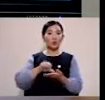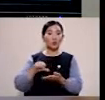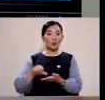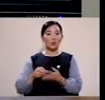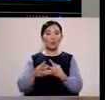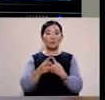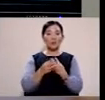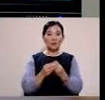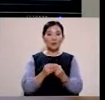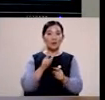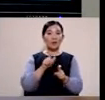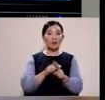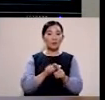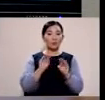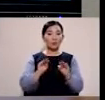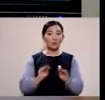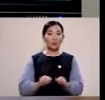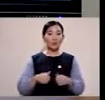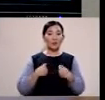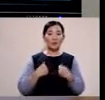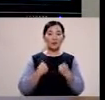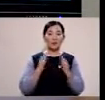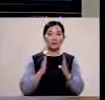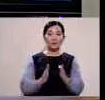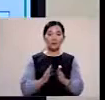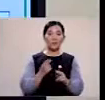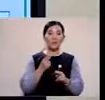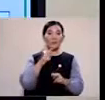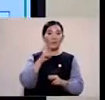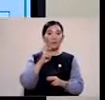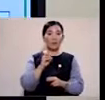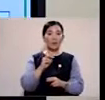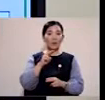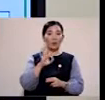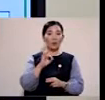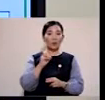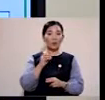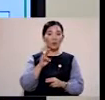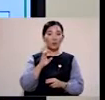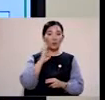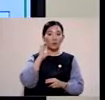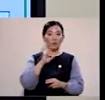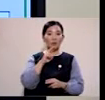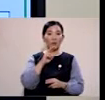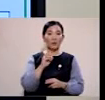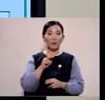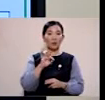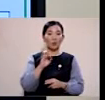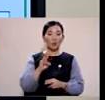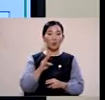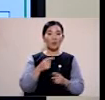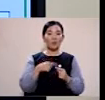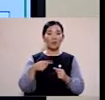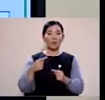bilan birgalikda gaplar tuzishga harakat qilamiz. Bepoyon. O'zbekiston bepoyon